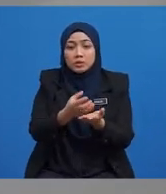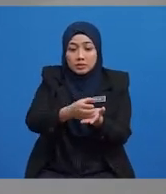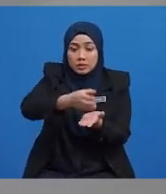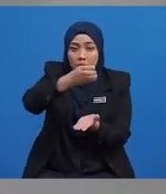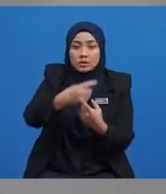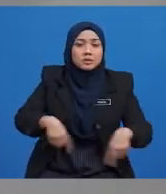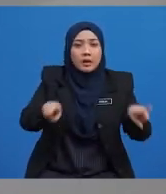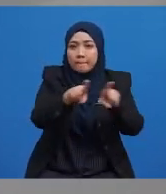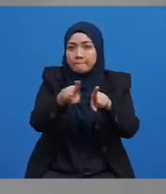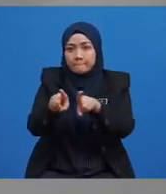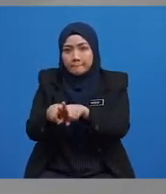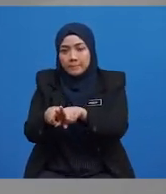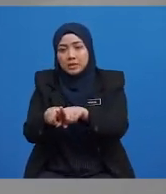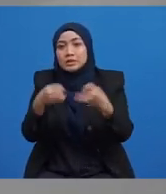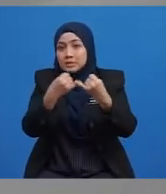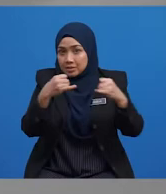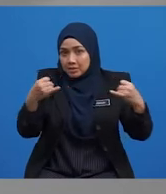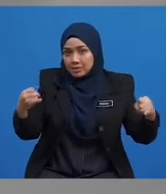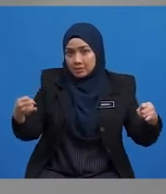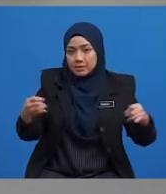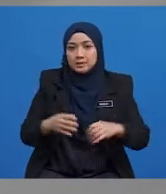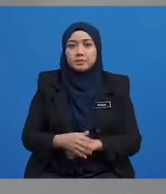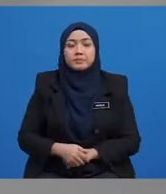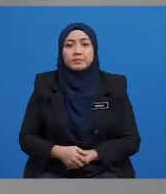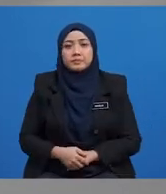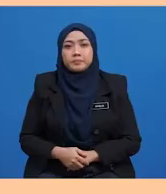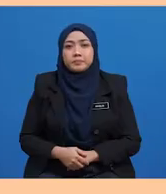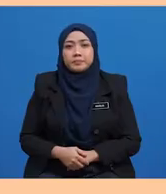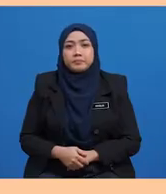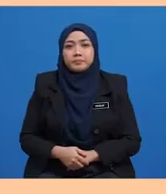adalah sama jenisnya.